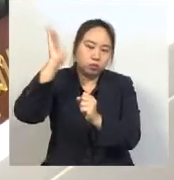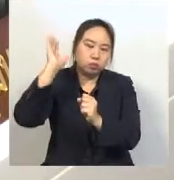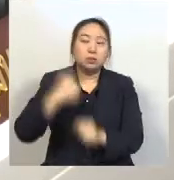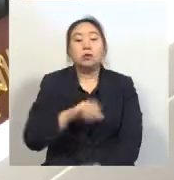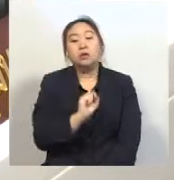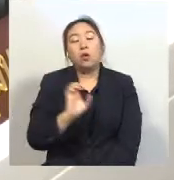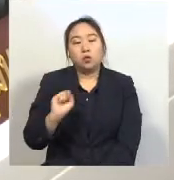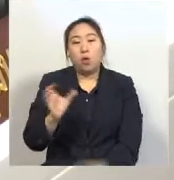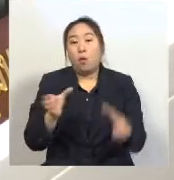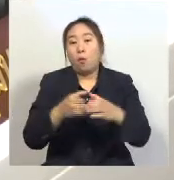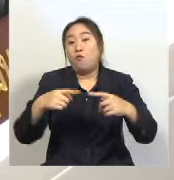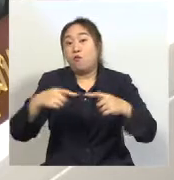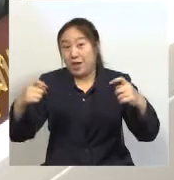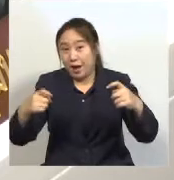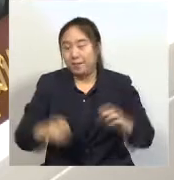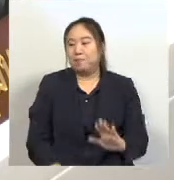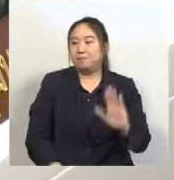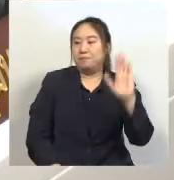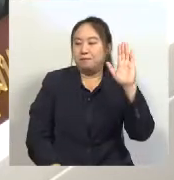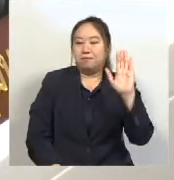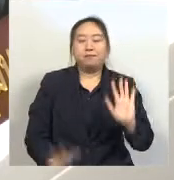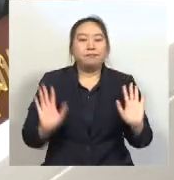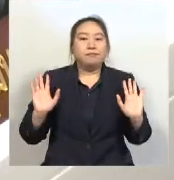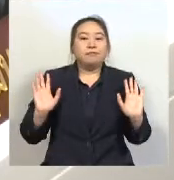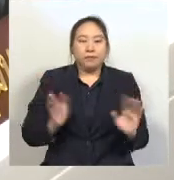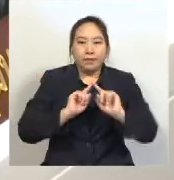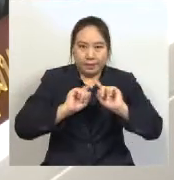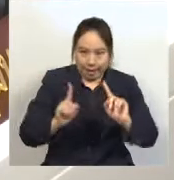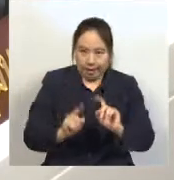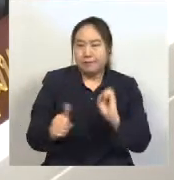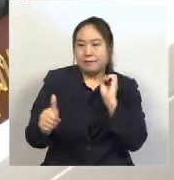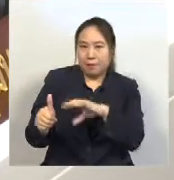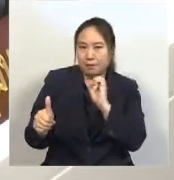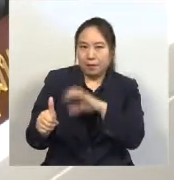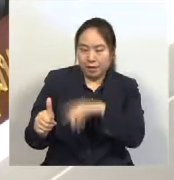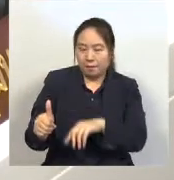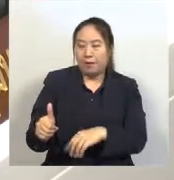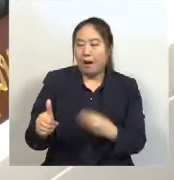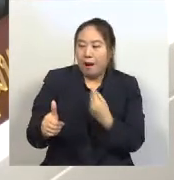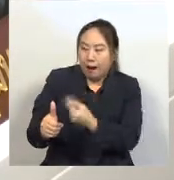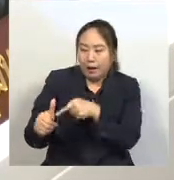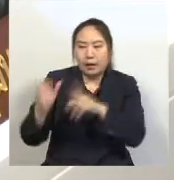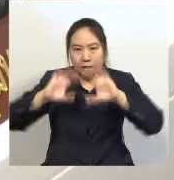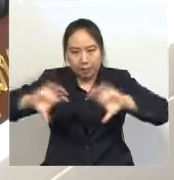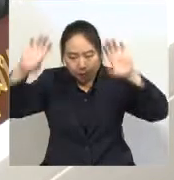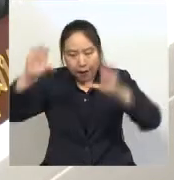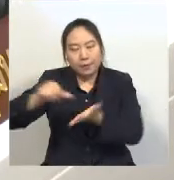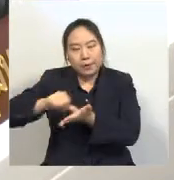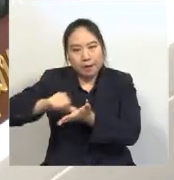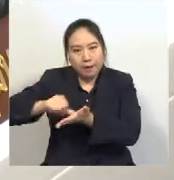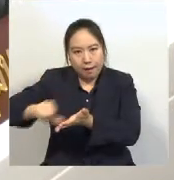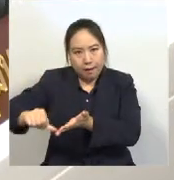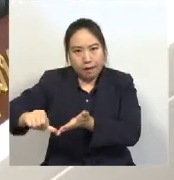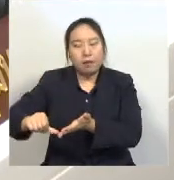ฝ่ายค้านแม้จะงดออกเสียงแต่ได้เสนอความคิดเห็นและข้อสังเกตให้รัฐบาลนำไปปรับแ